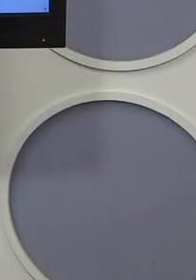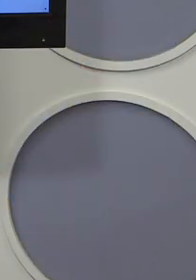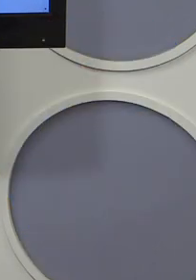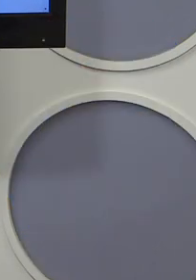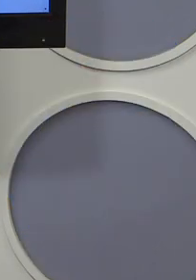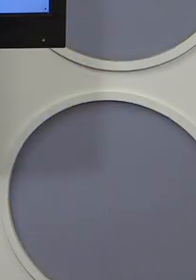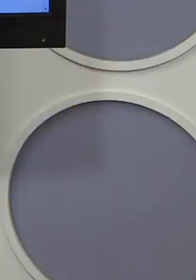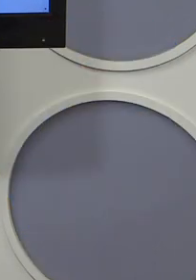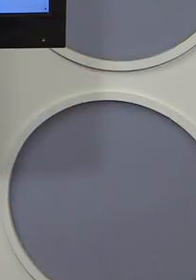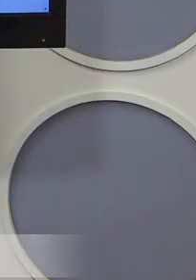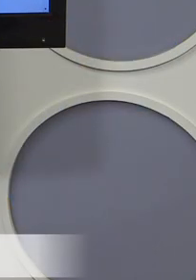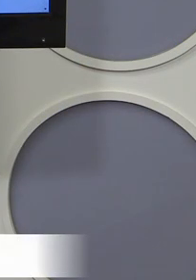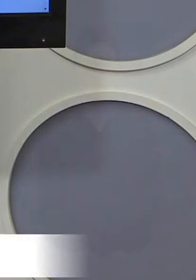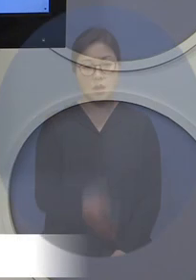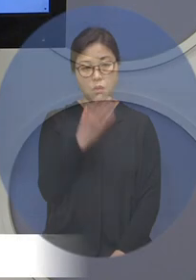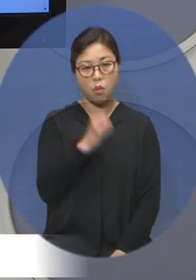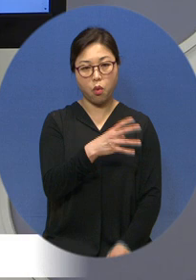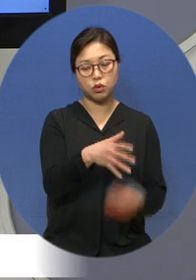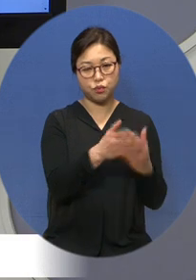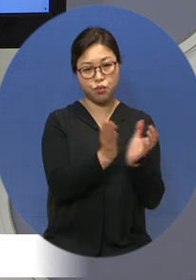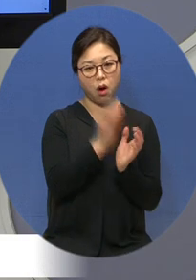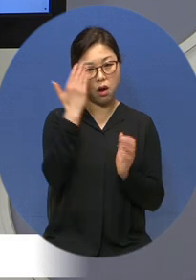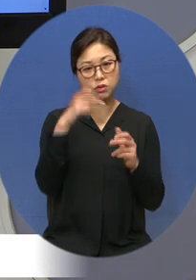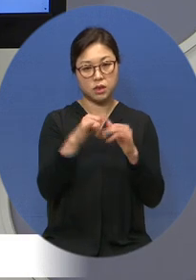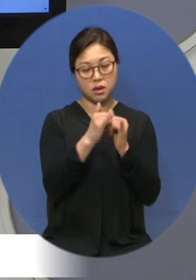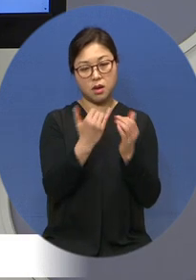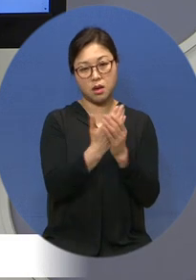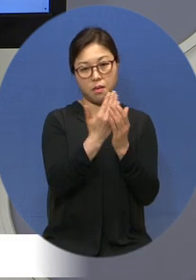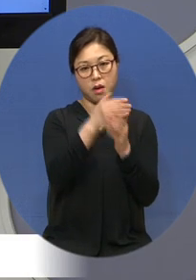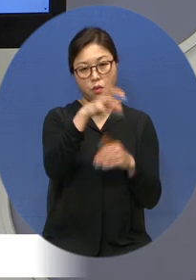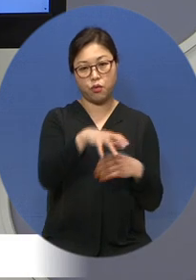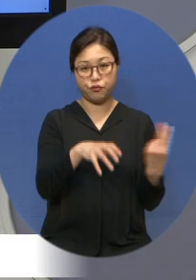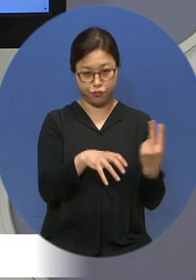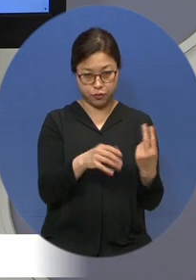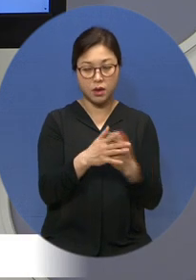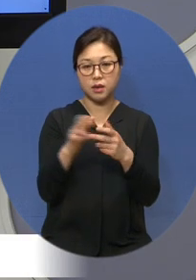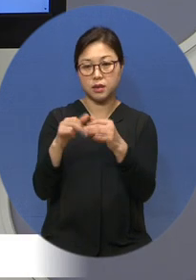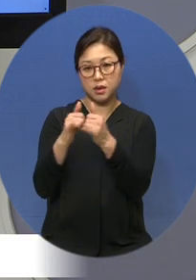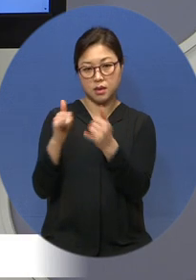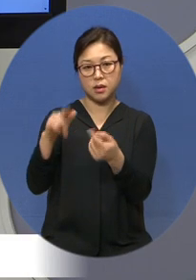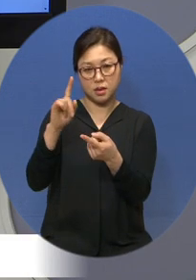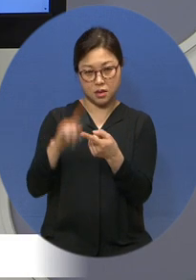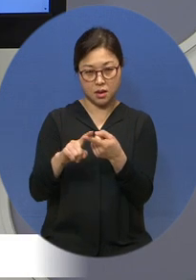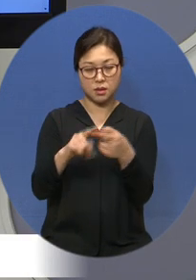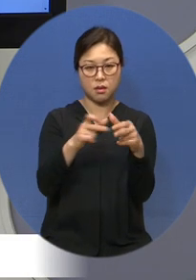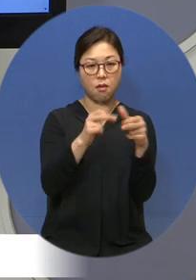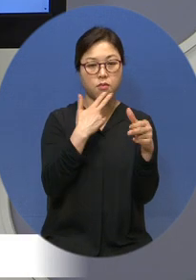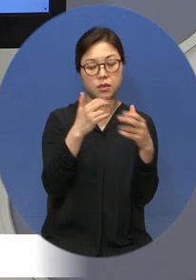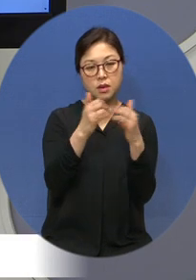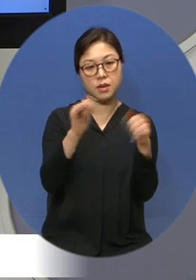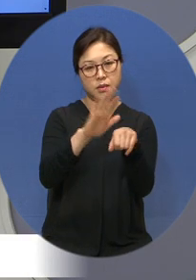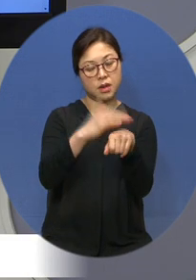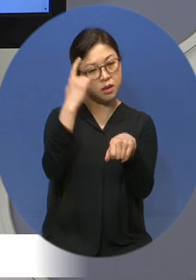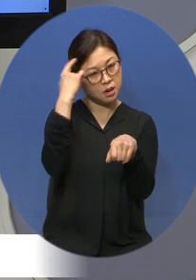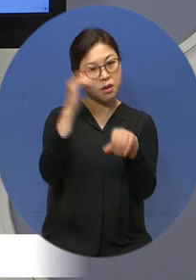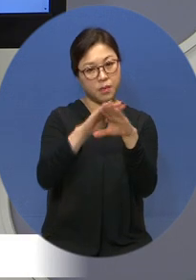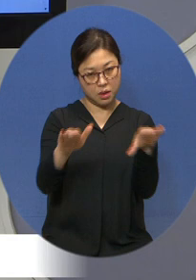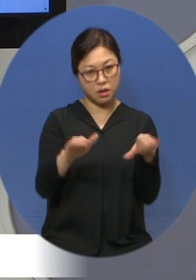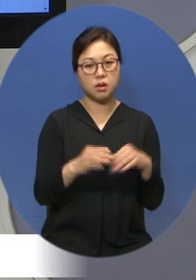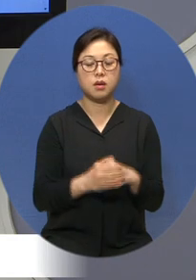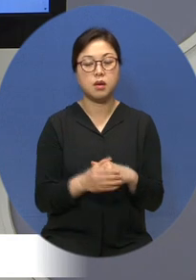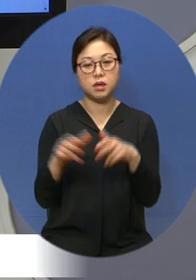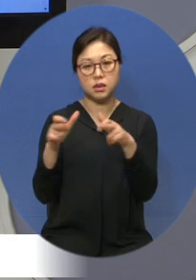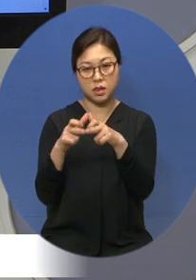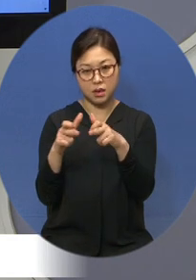다음 소식입니다 보건복지 보와 한국장애인개발원 의 장애인에 대한 비 장애인의 편견을 해소하고